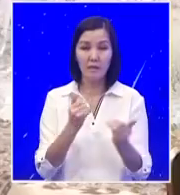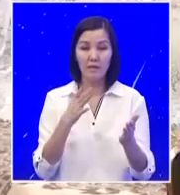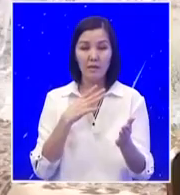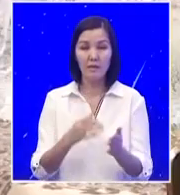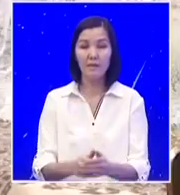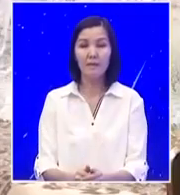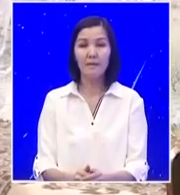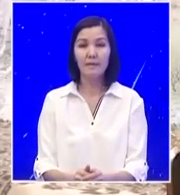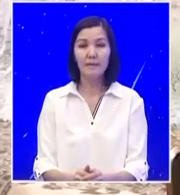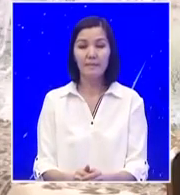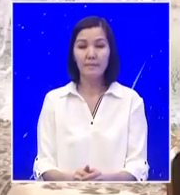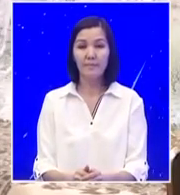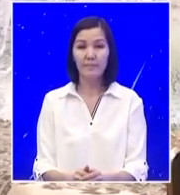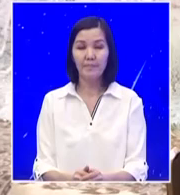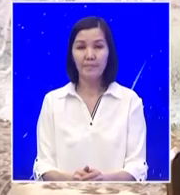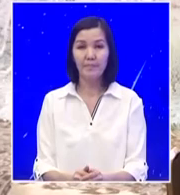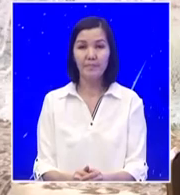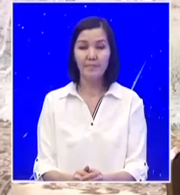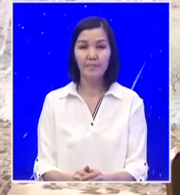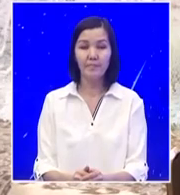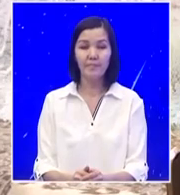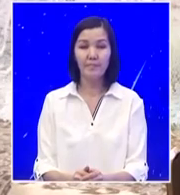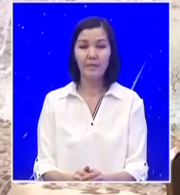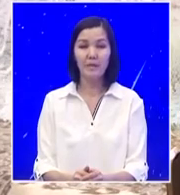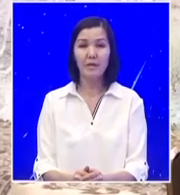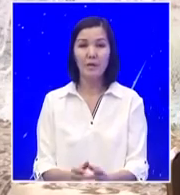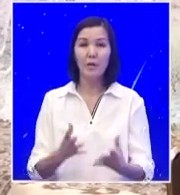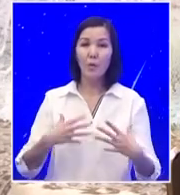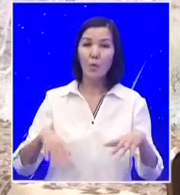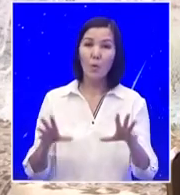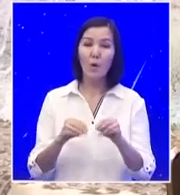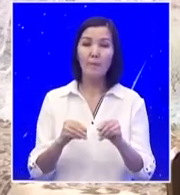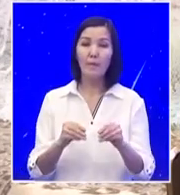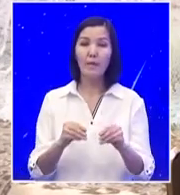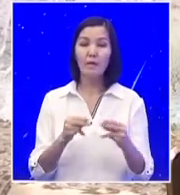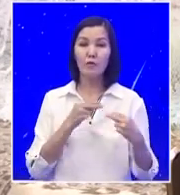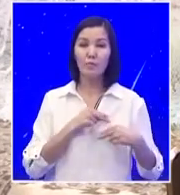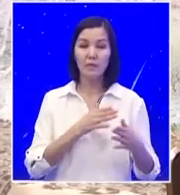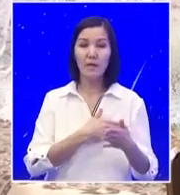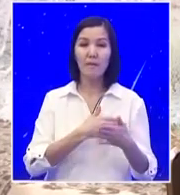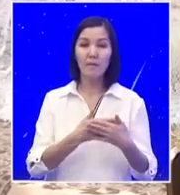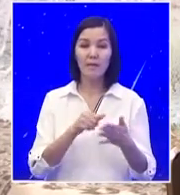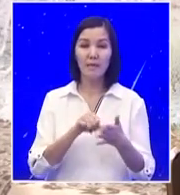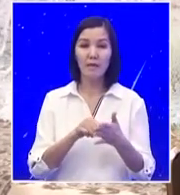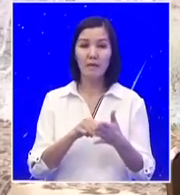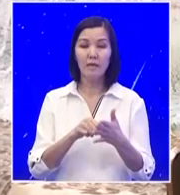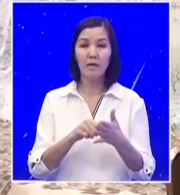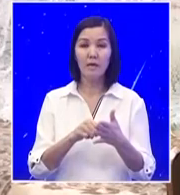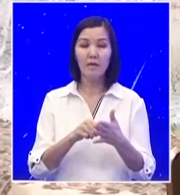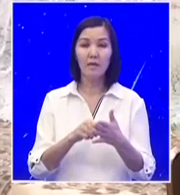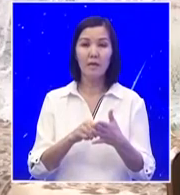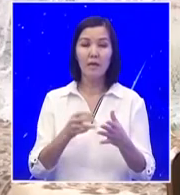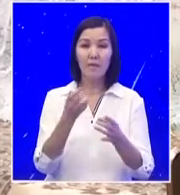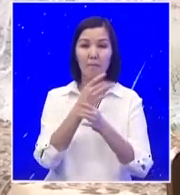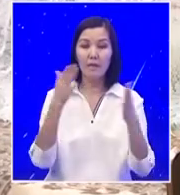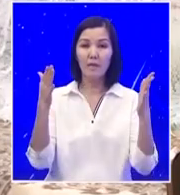С удовольствием занимаюсь самодеятельностью. Қоғамдық жұмыстармен де айналысамын, қалалық мәдениет үйінде қызмет етіп, өнер